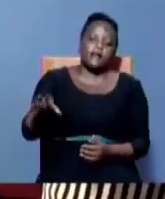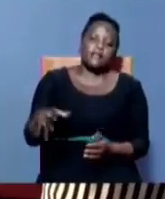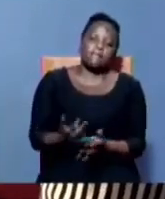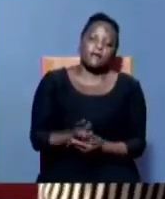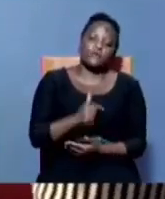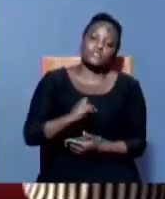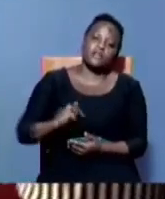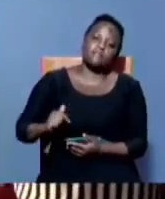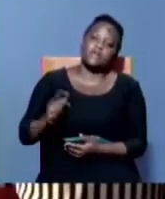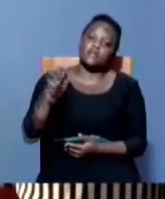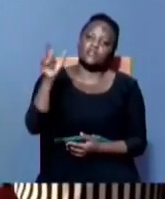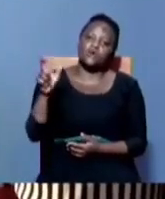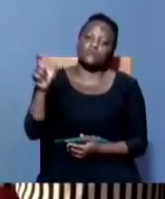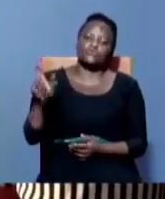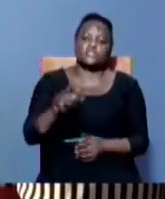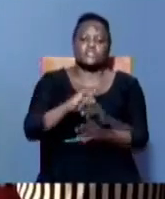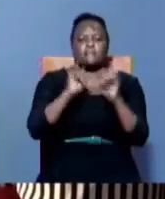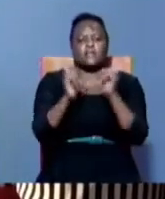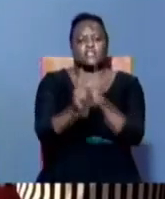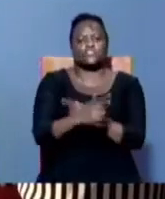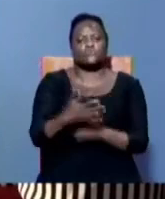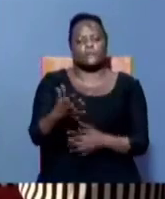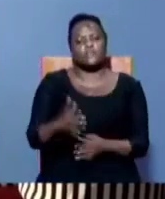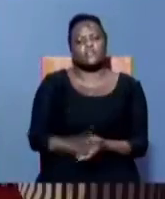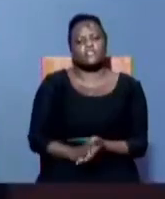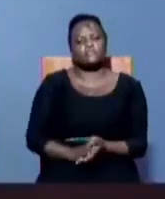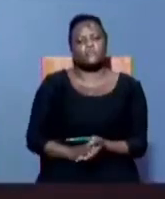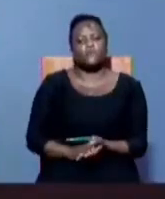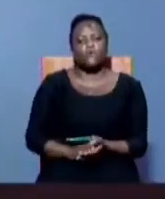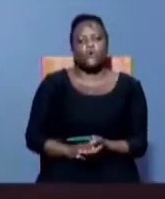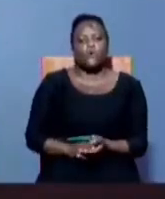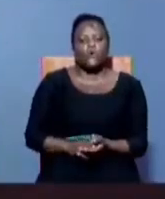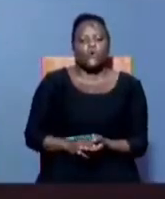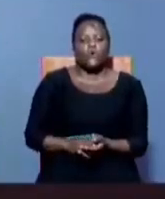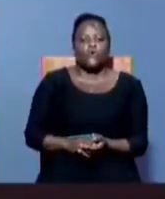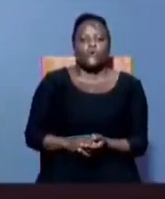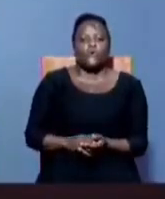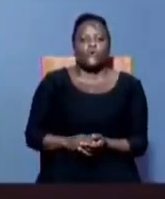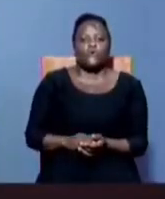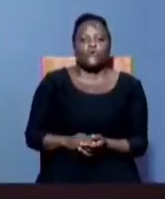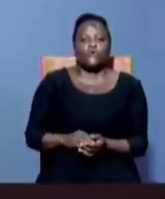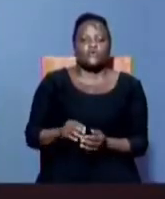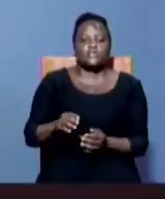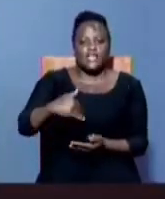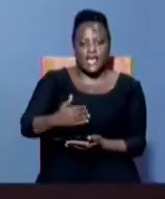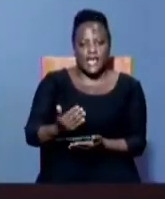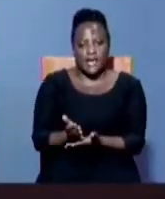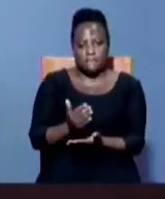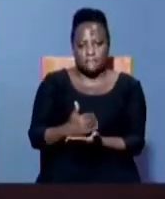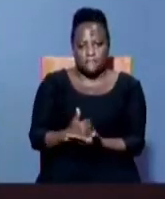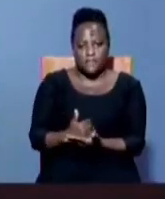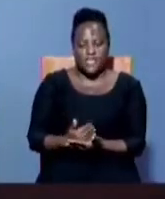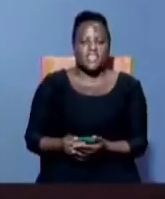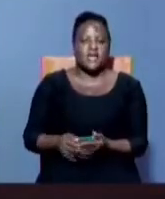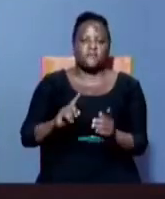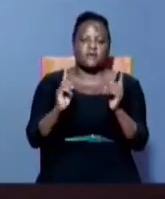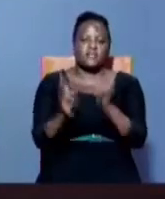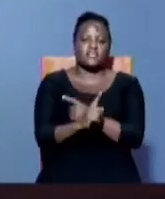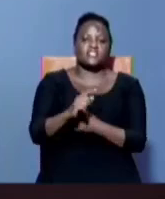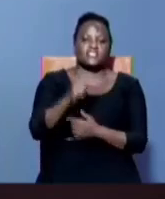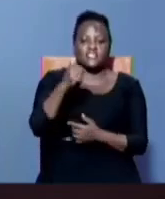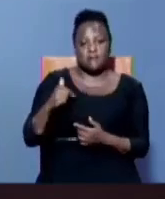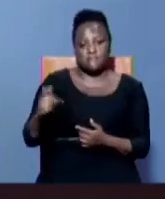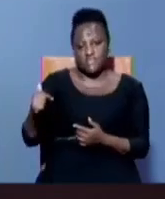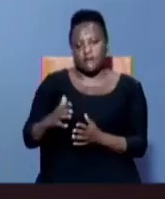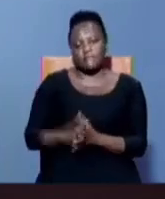ndipo karakana ya kubadili tabia. Na hivyo ukisikia Yesu ni kuhani mkuu, maana yake faida yangu na wewe